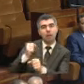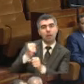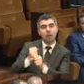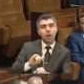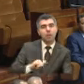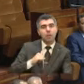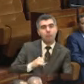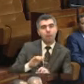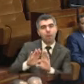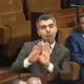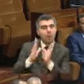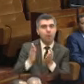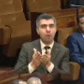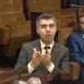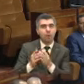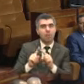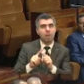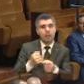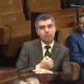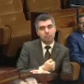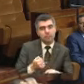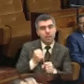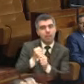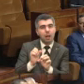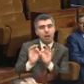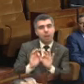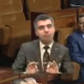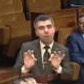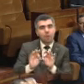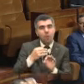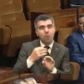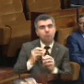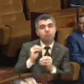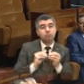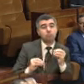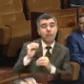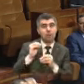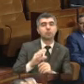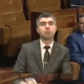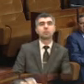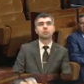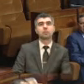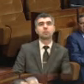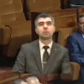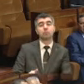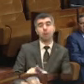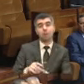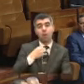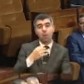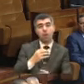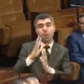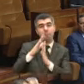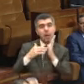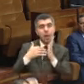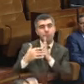لجميع الإحصائيات تقول أن البطالة أصبحت ملازمهم بنسبة كبيرة. نريد منكم أن تجددوا برامج